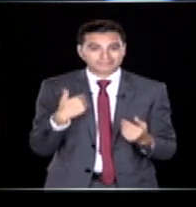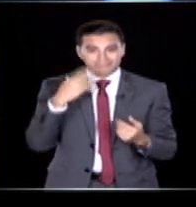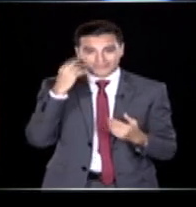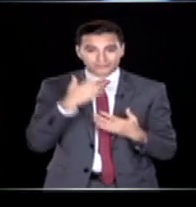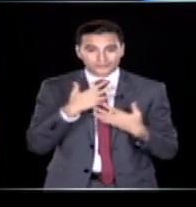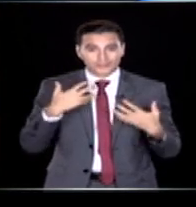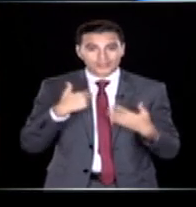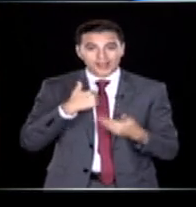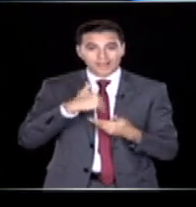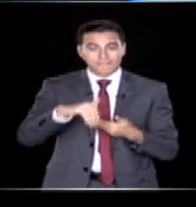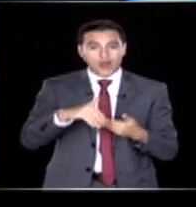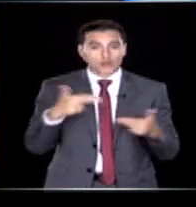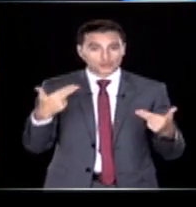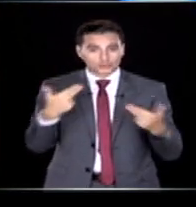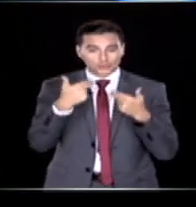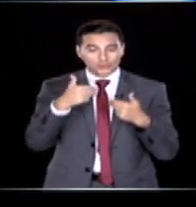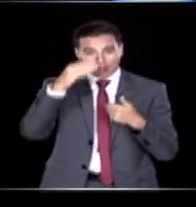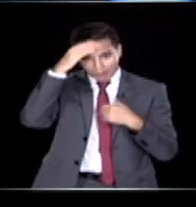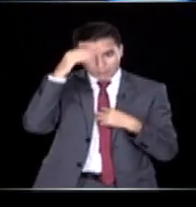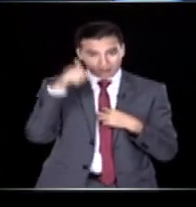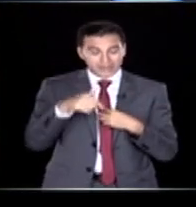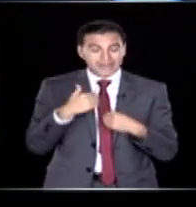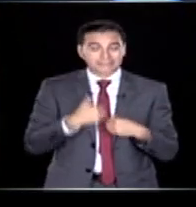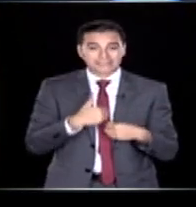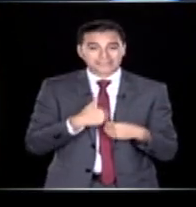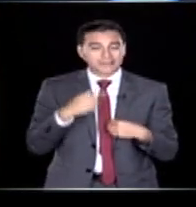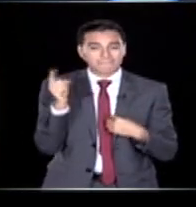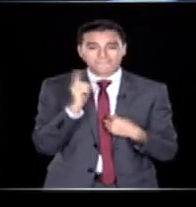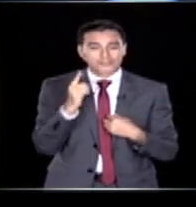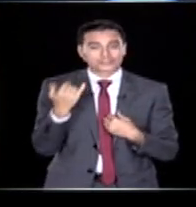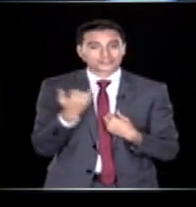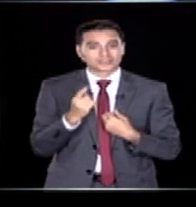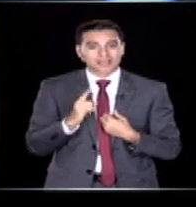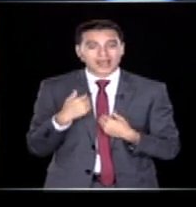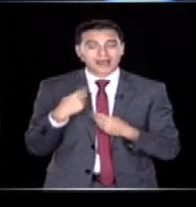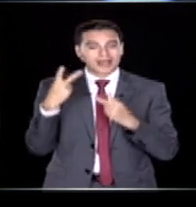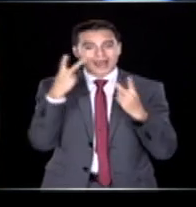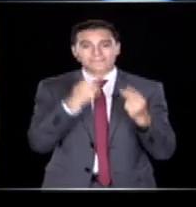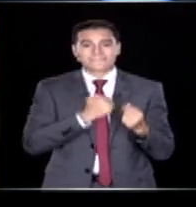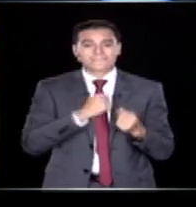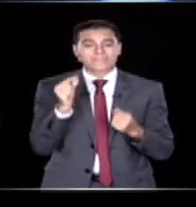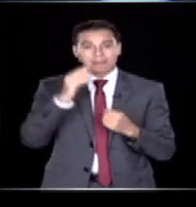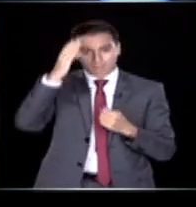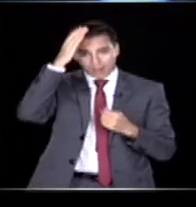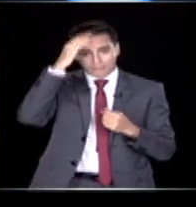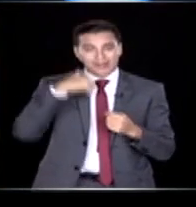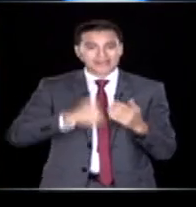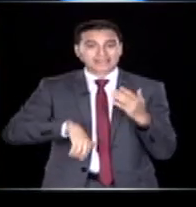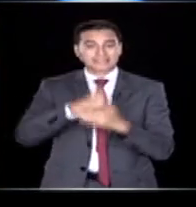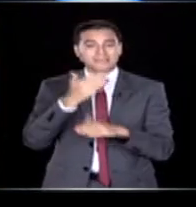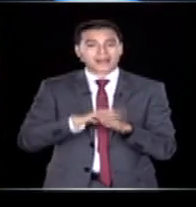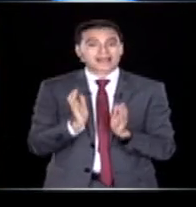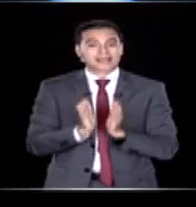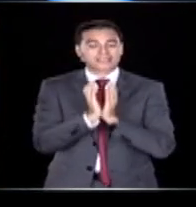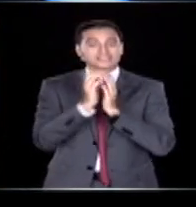او شاركت في البرنامج احساس طبعا ما يتوصفش. انا حلمي بالنسبه لبرنامج العباقره ان انا احصل على الكاس. عندي